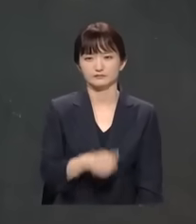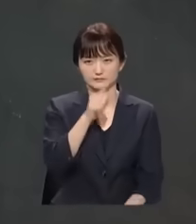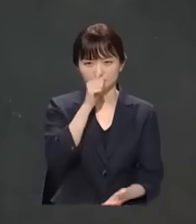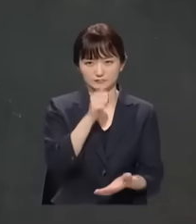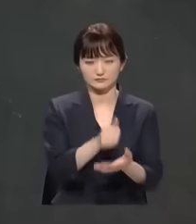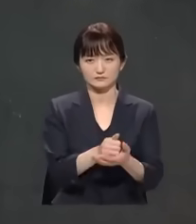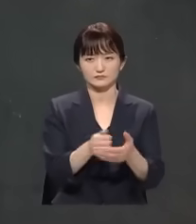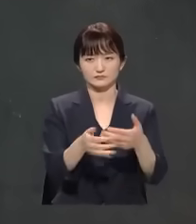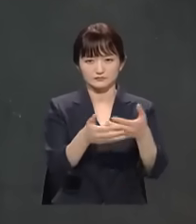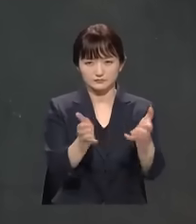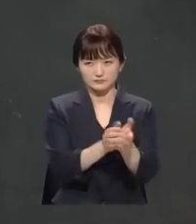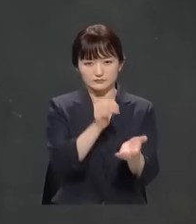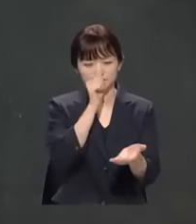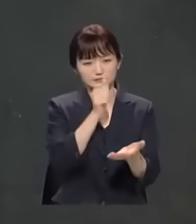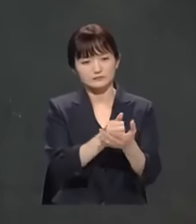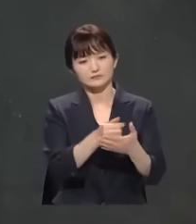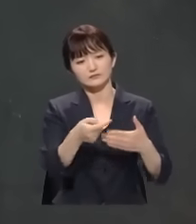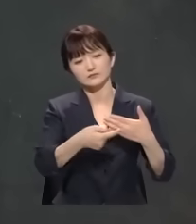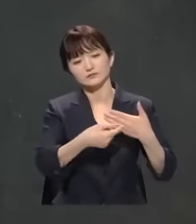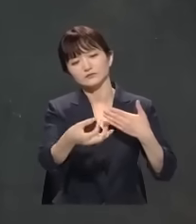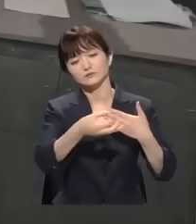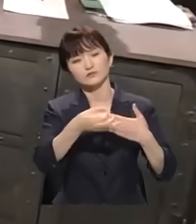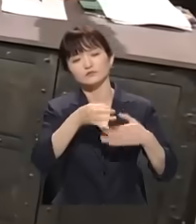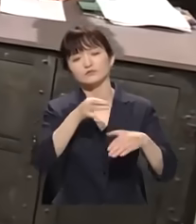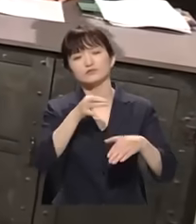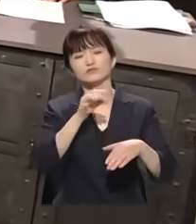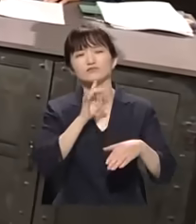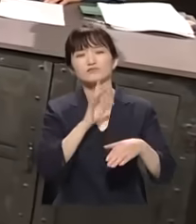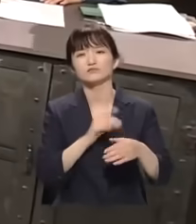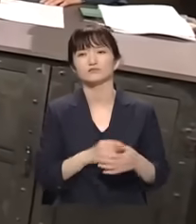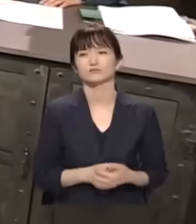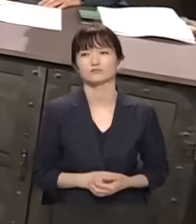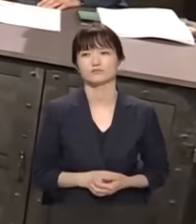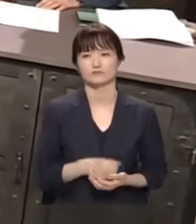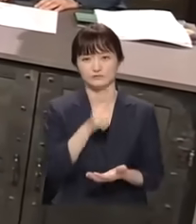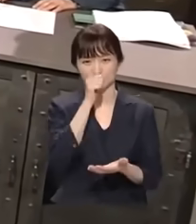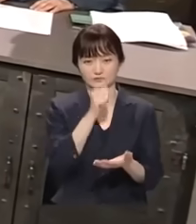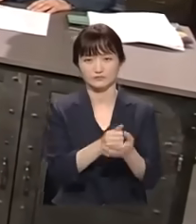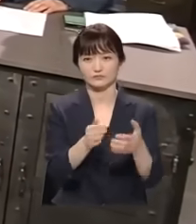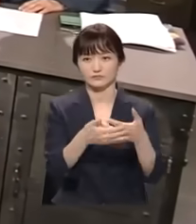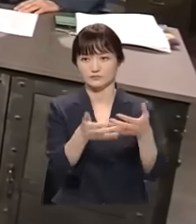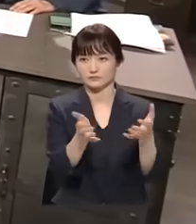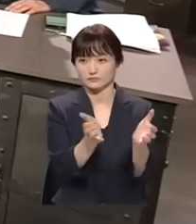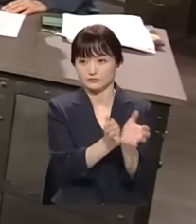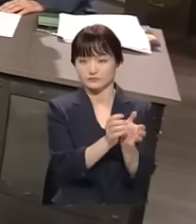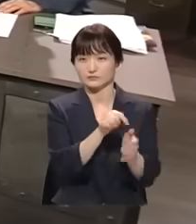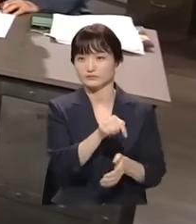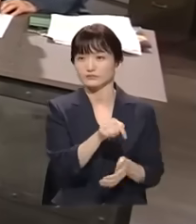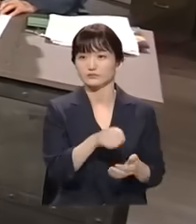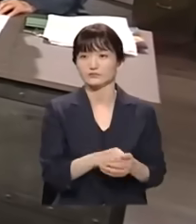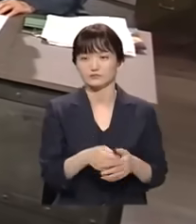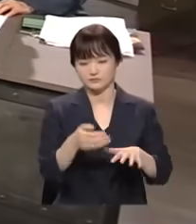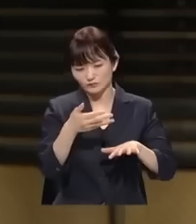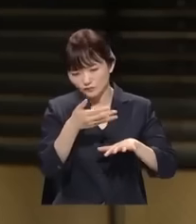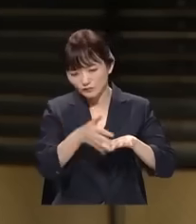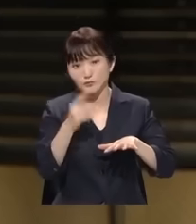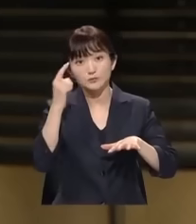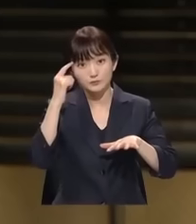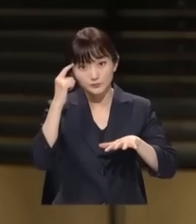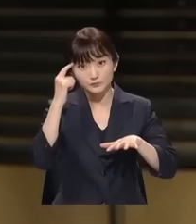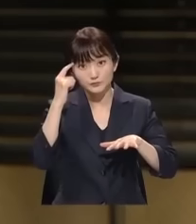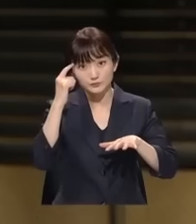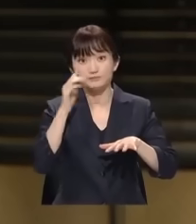검단죄는 장식품 이게 무슨 소린지 좀 설명 좀 해주시면 아마 대부분 시청자분들이 조폭을 떠올리실